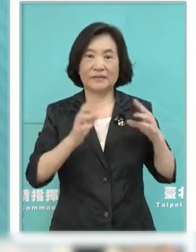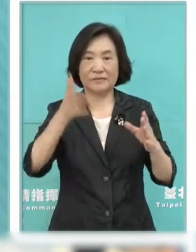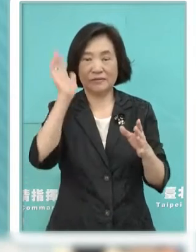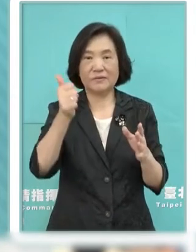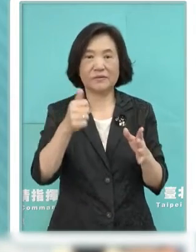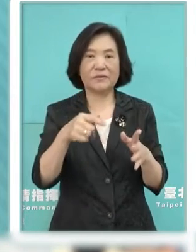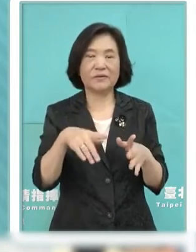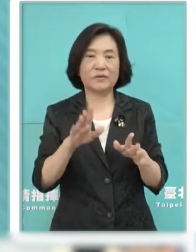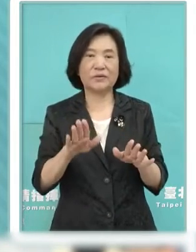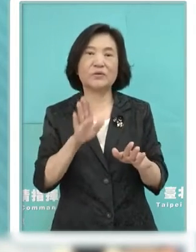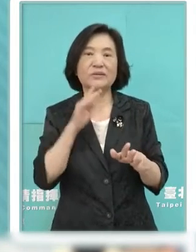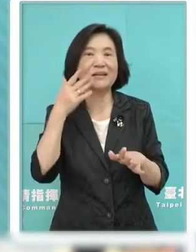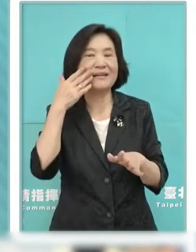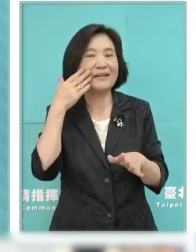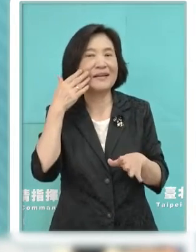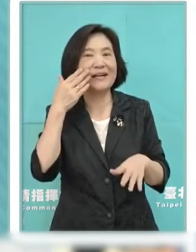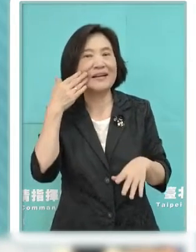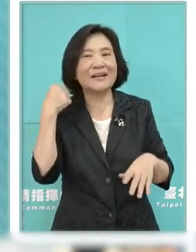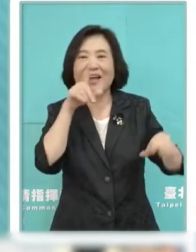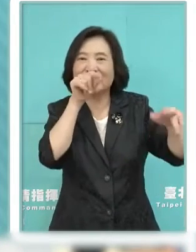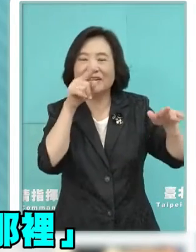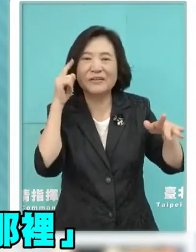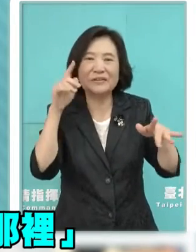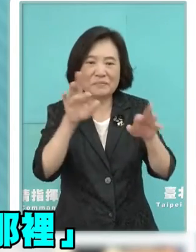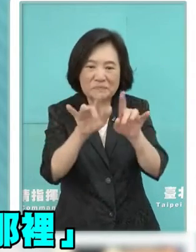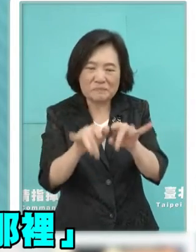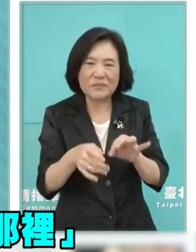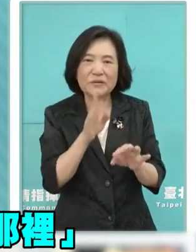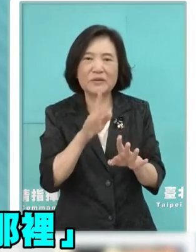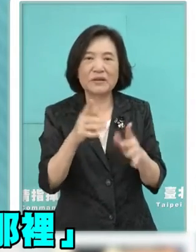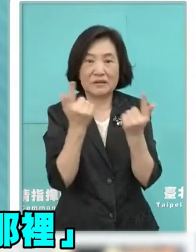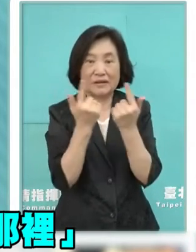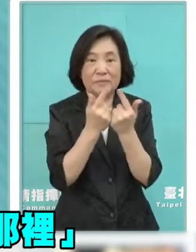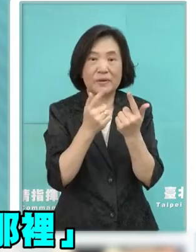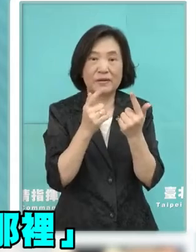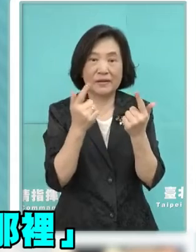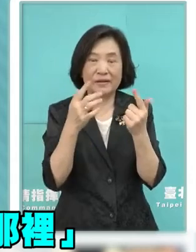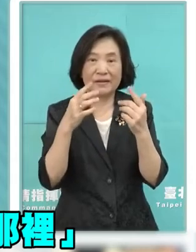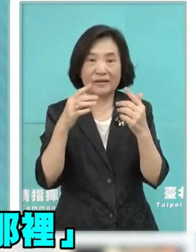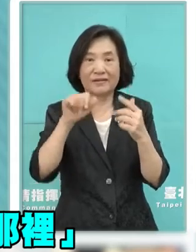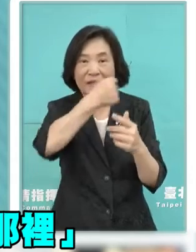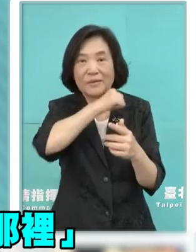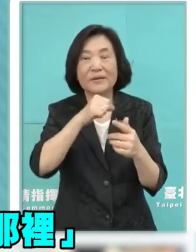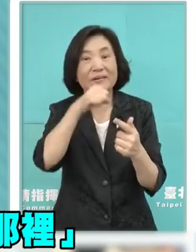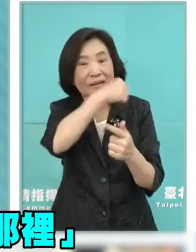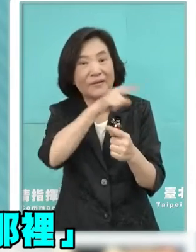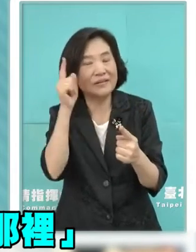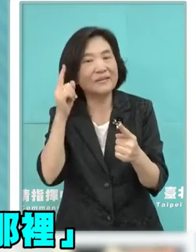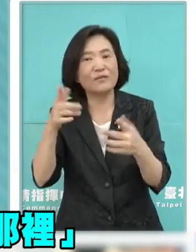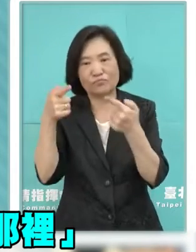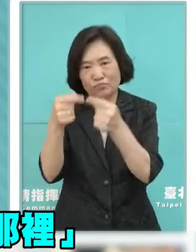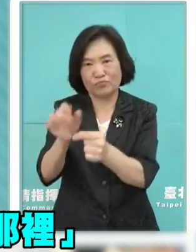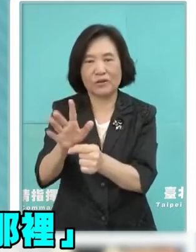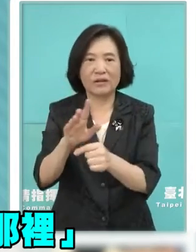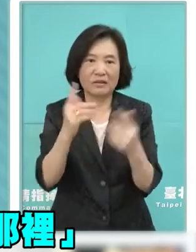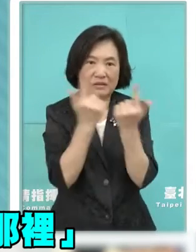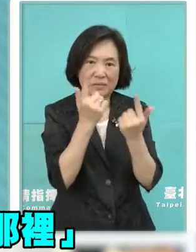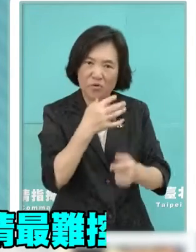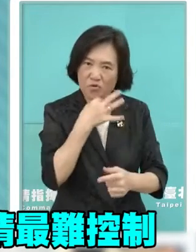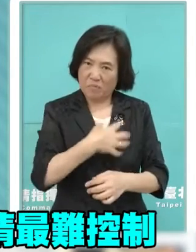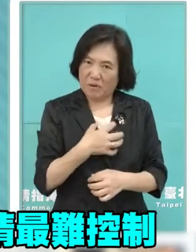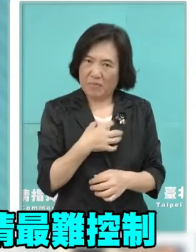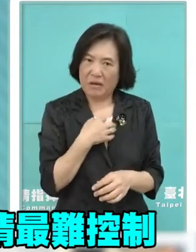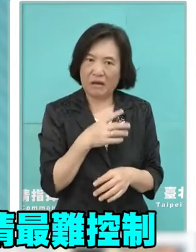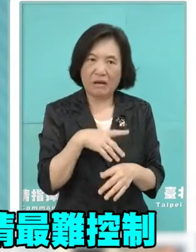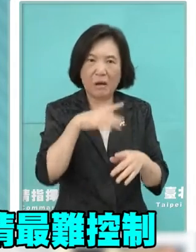统在 Twitter 上说，台湾的确诊案例持续下降，但特别点名台北市要保持警戒，因为剩余的案例大部